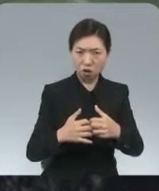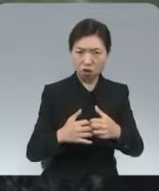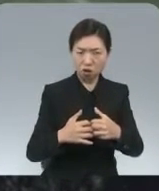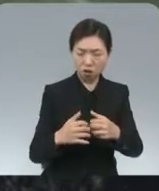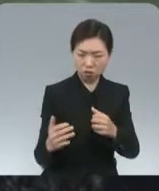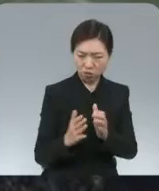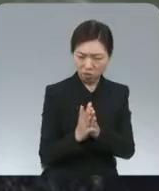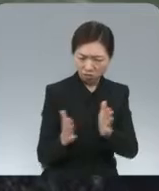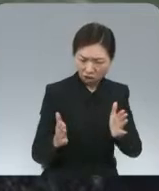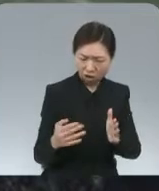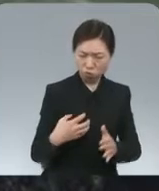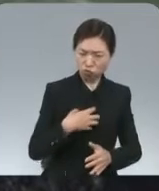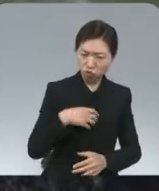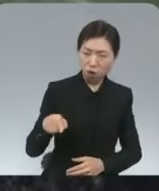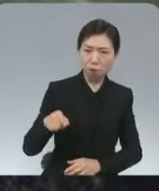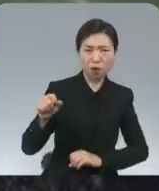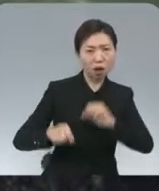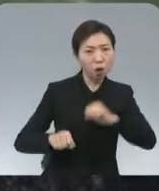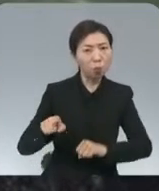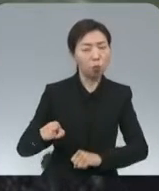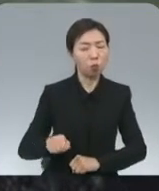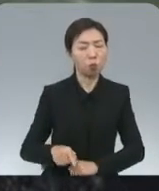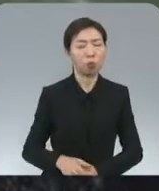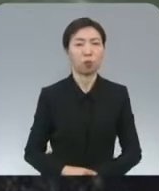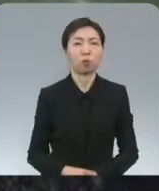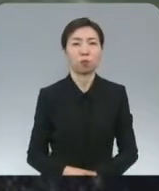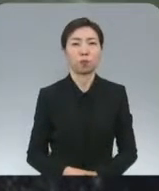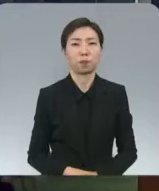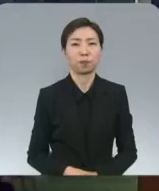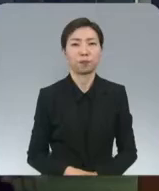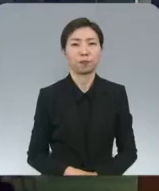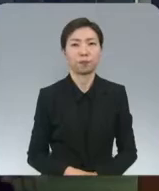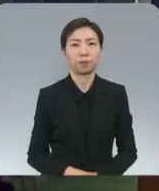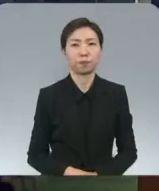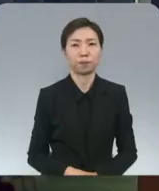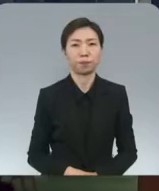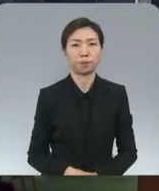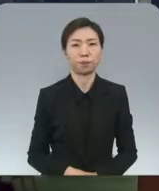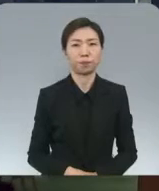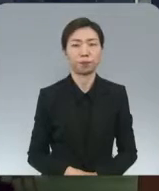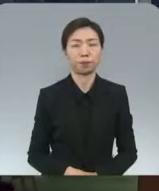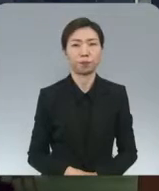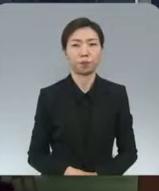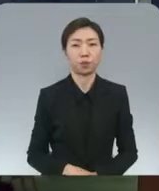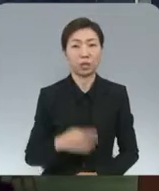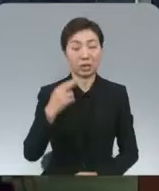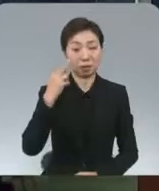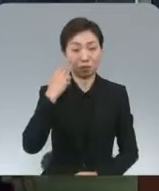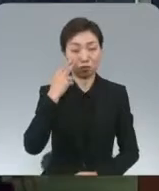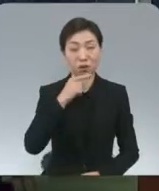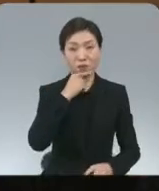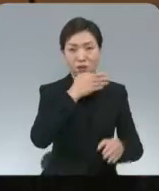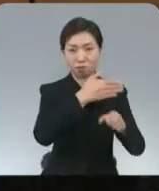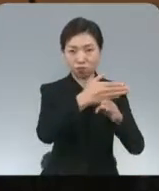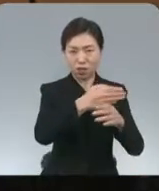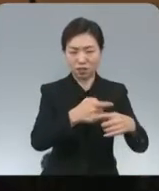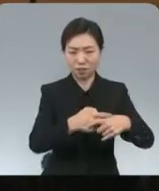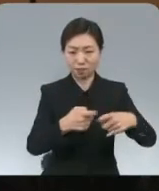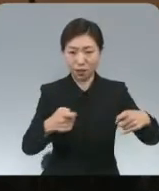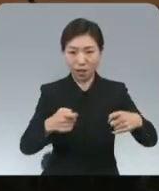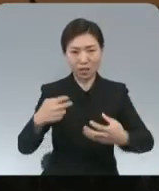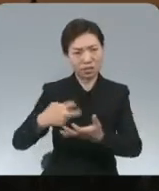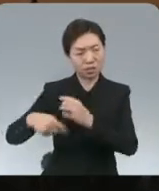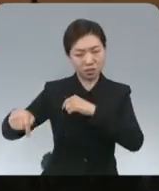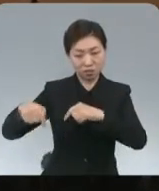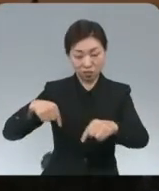から始まった韓米合同軍事演習は韓半島を戦争状況に追い込み極めて